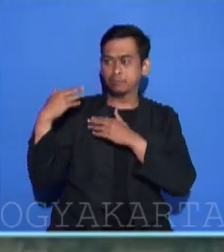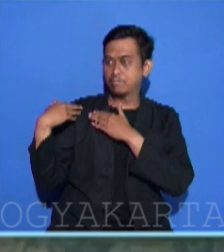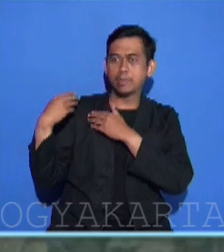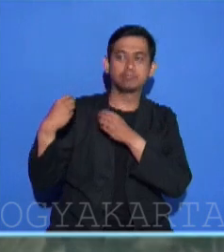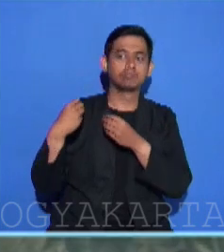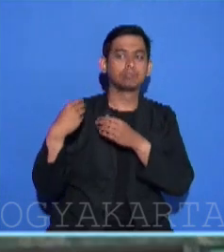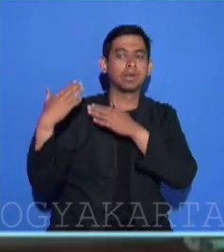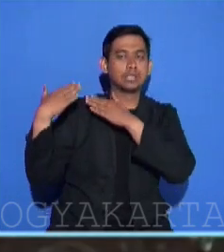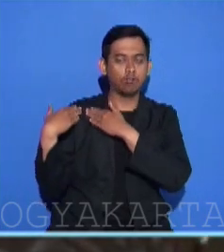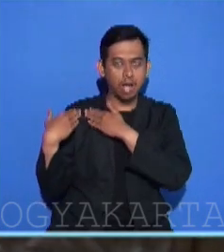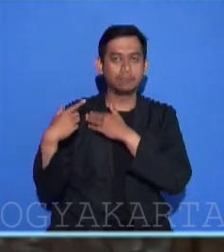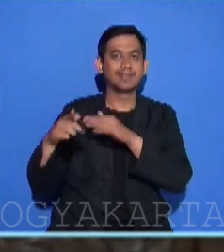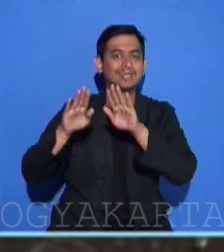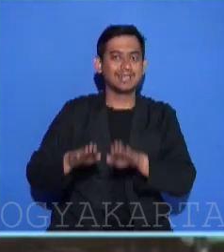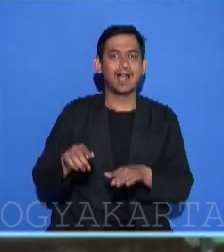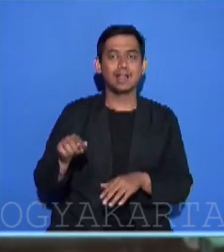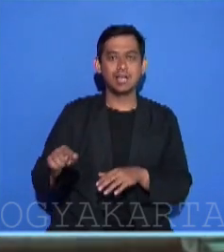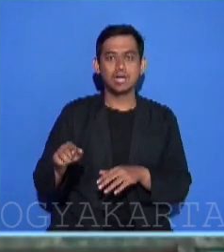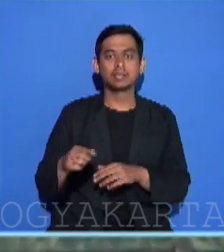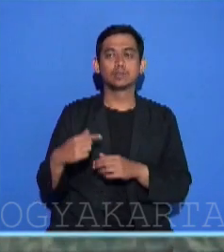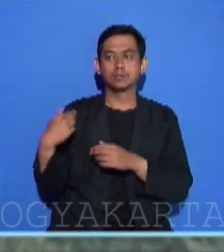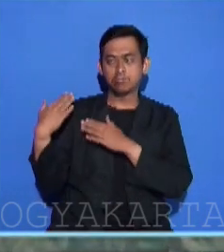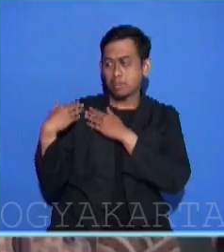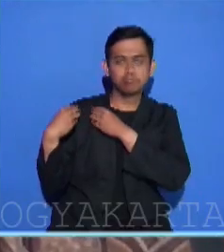tersebut dapat ditinggali ketika ia pensiun.